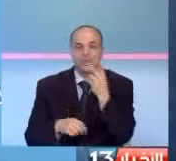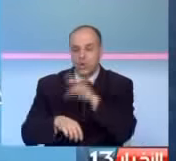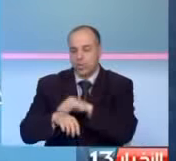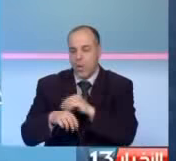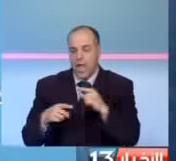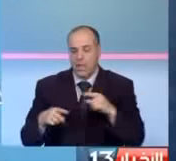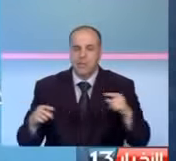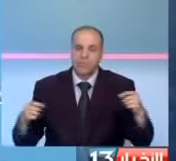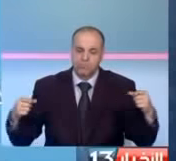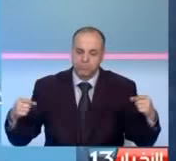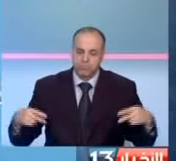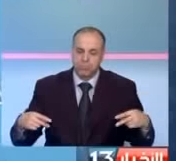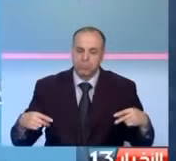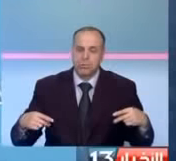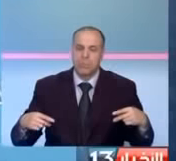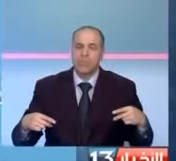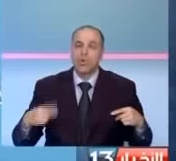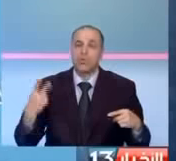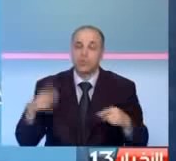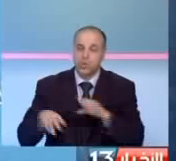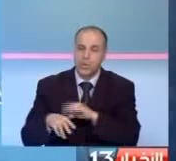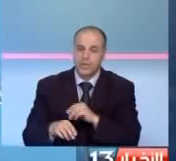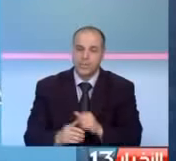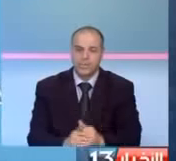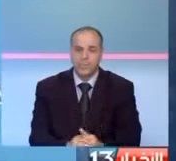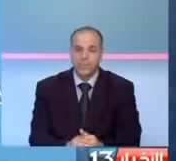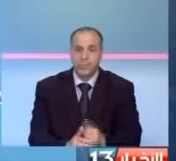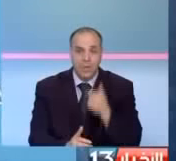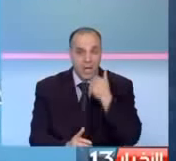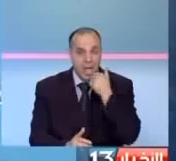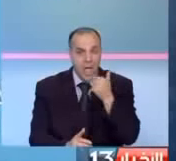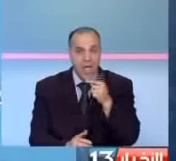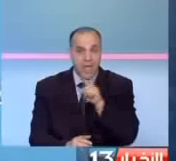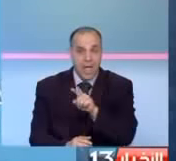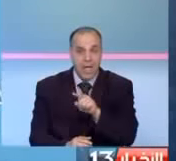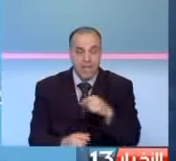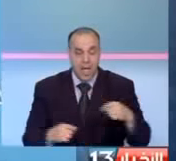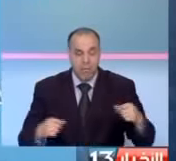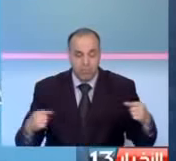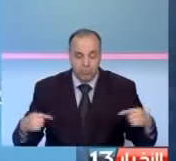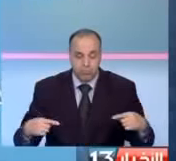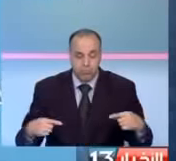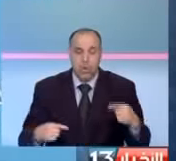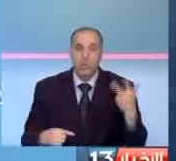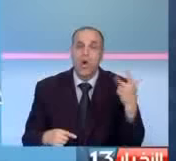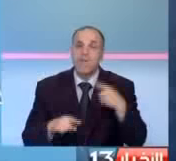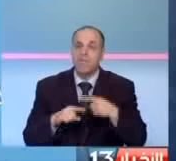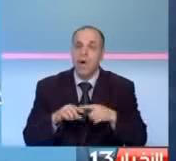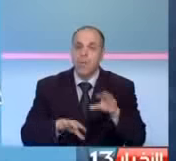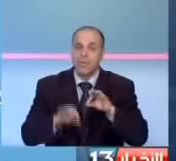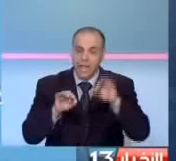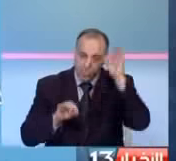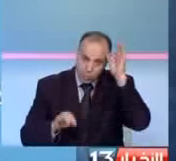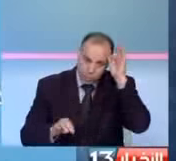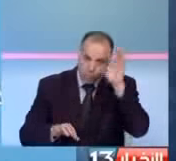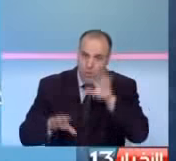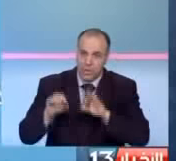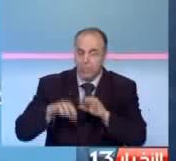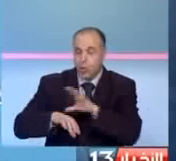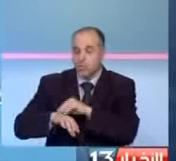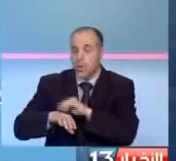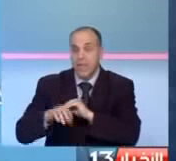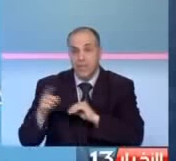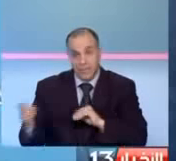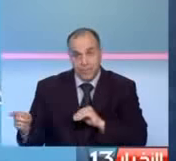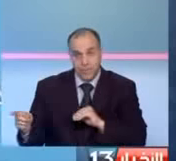بالسويديين جوهان بروستروم وأندريا سيجستروم. وتعد هذه المواجهة الثالثة بين المنتخب التونسي ونظيره